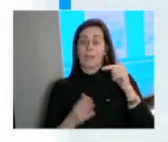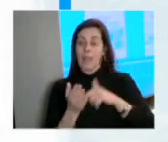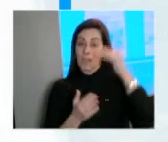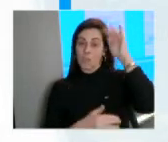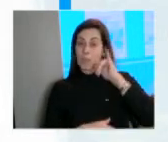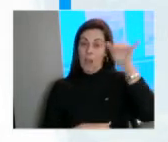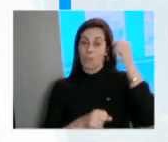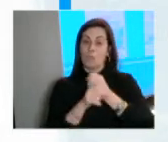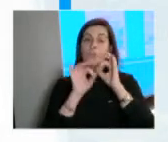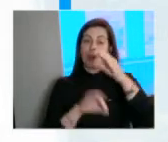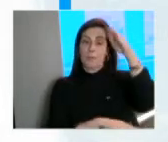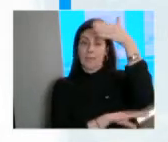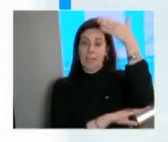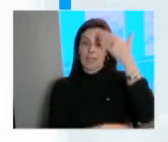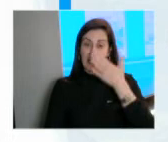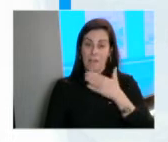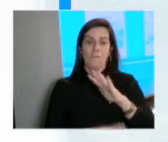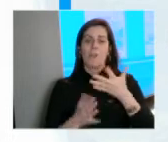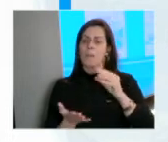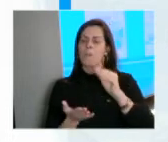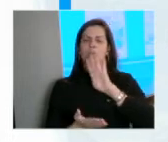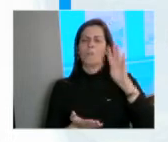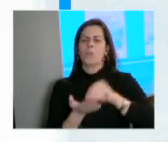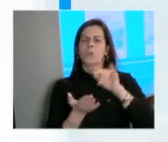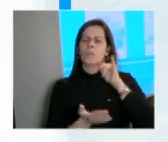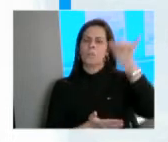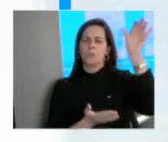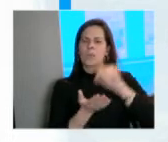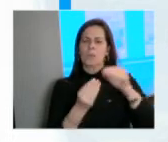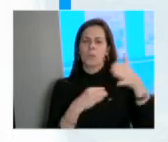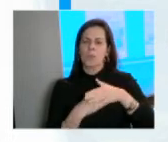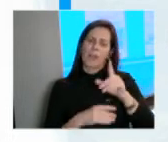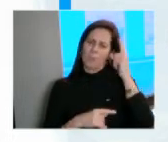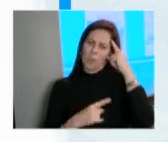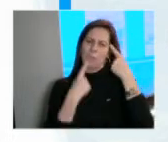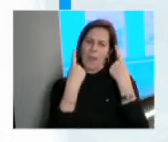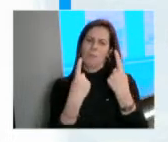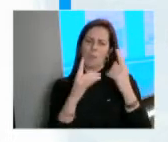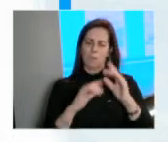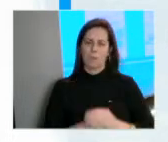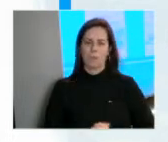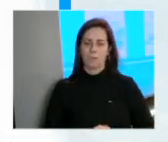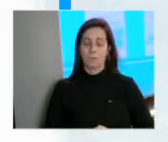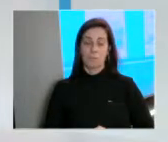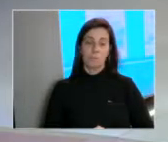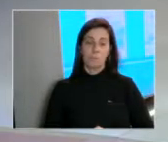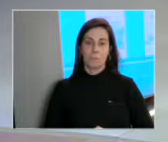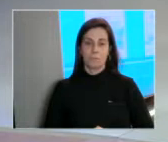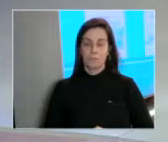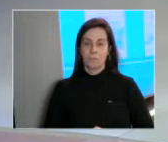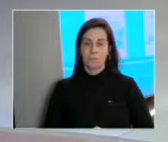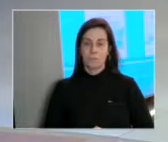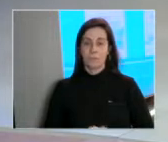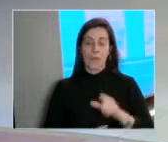כי גנץ נוסע לעבוד למען מדינת ישראל, ולמה ביבי נוסע יחד עם רעייתו, אתם יודעים לבד.